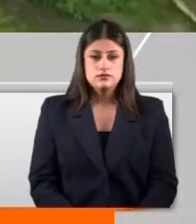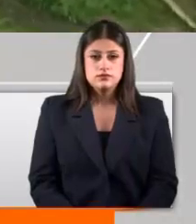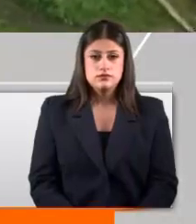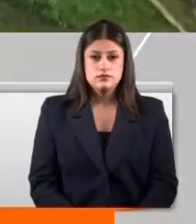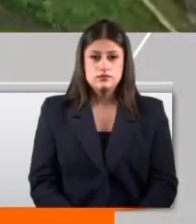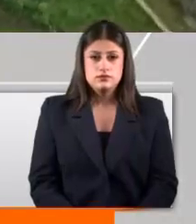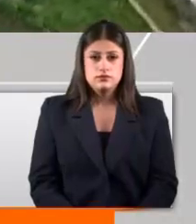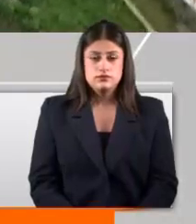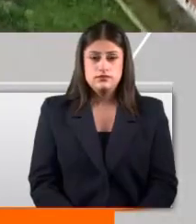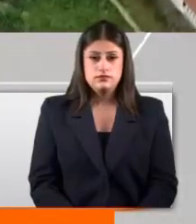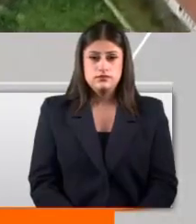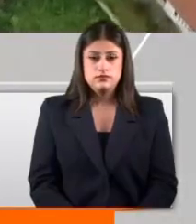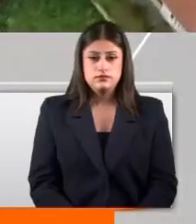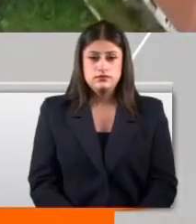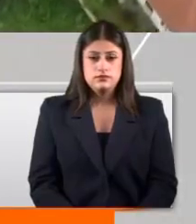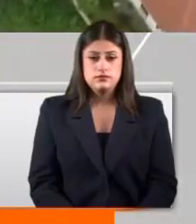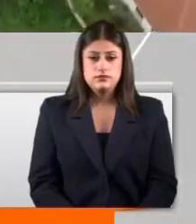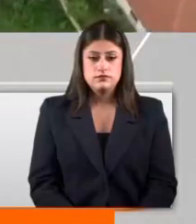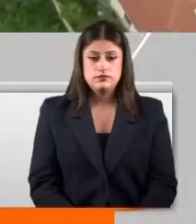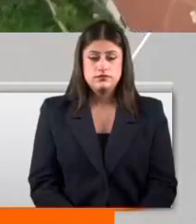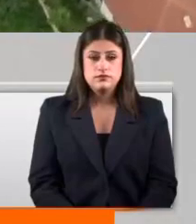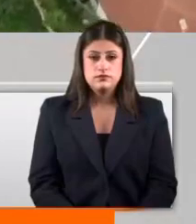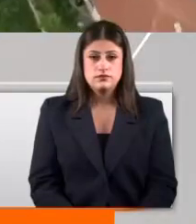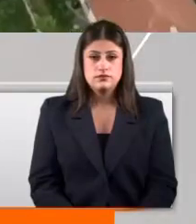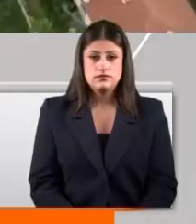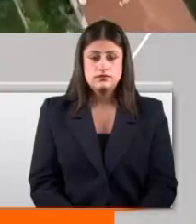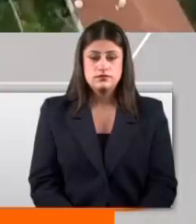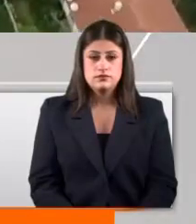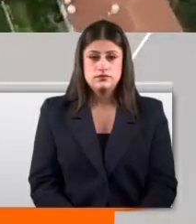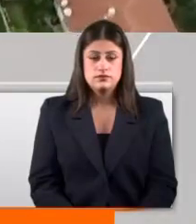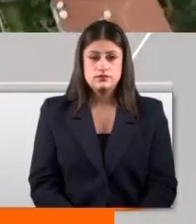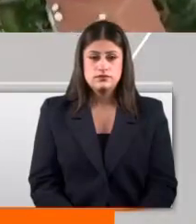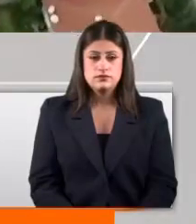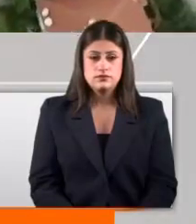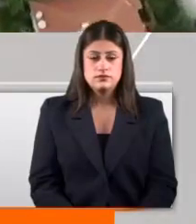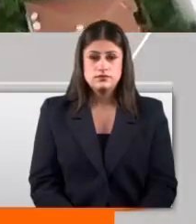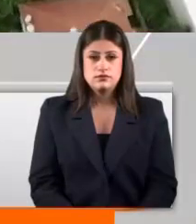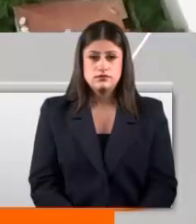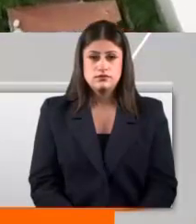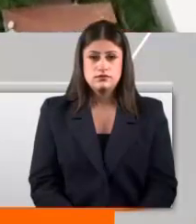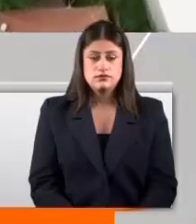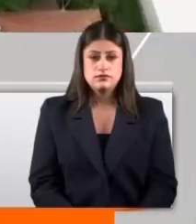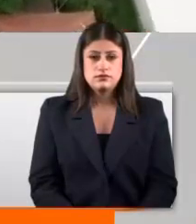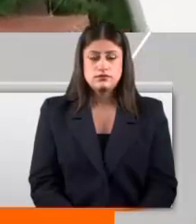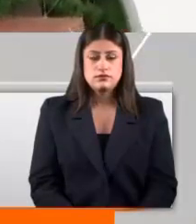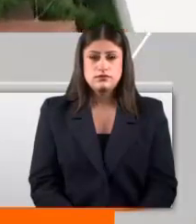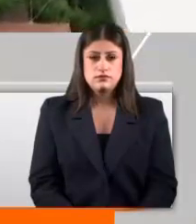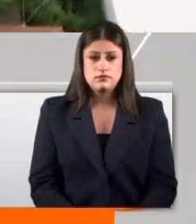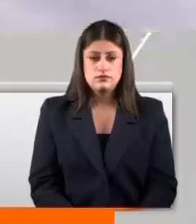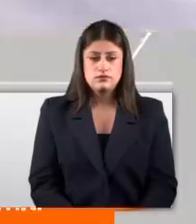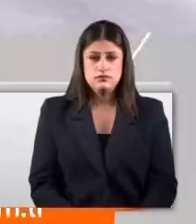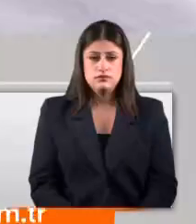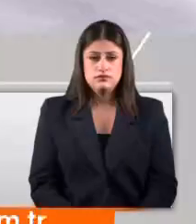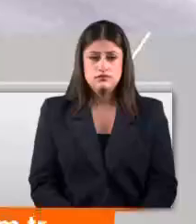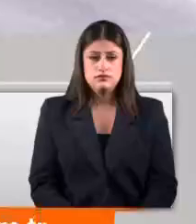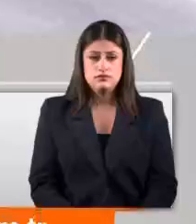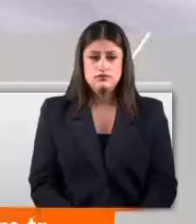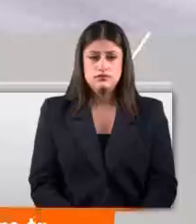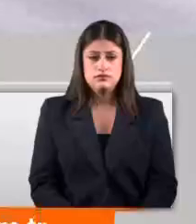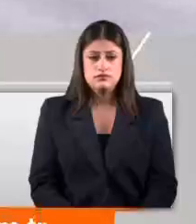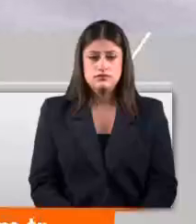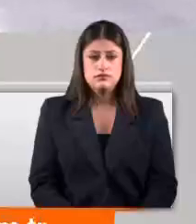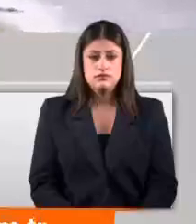çok kırsal kesimlere, işte köylere, mahallelere, Silivri, Çatalca gibi yerlere gelip arsa alıp ev yapmaya çalışıyorlar. Silivri'ye